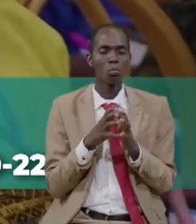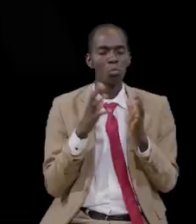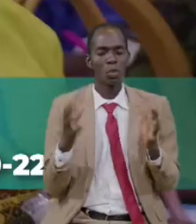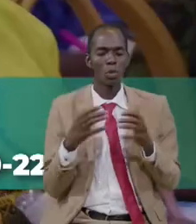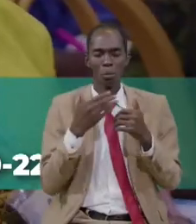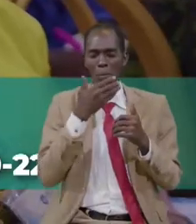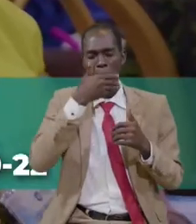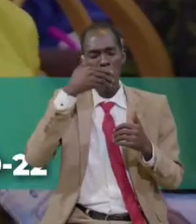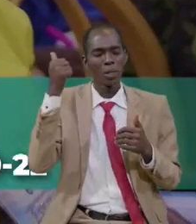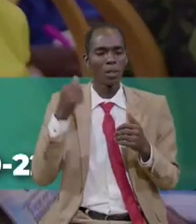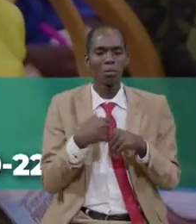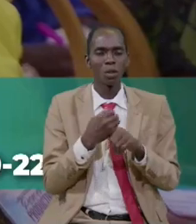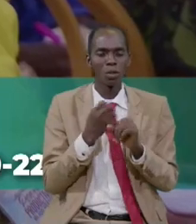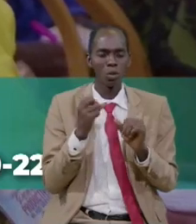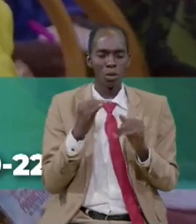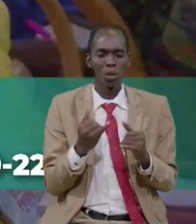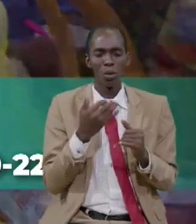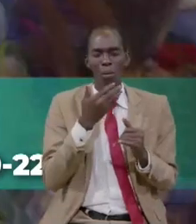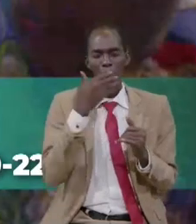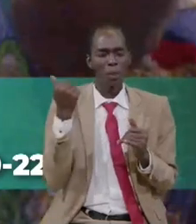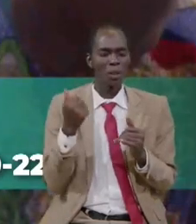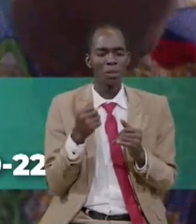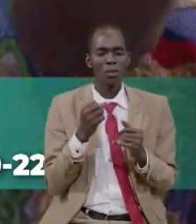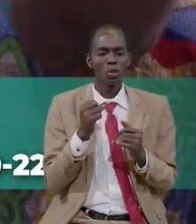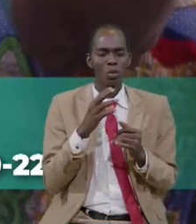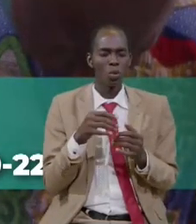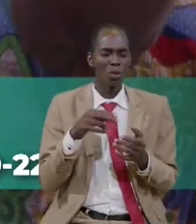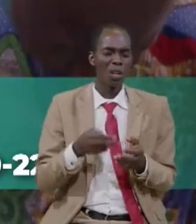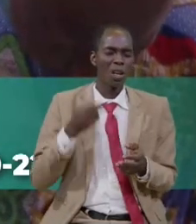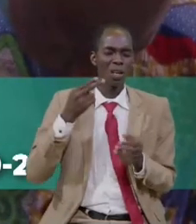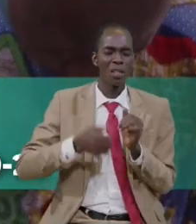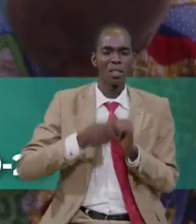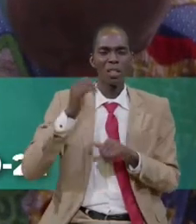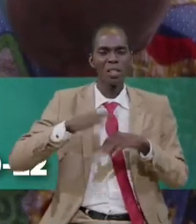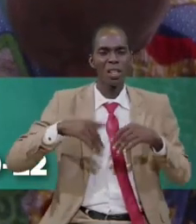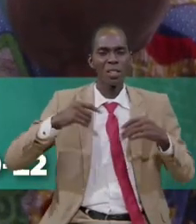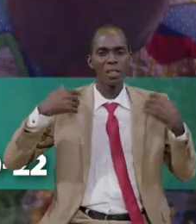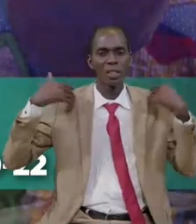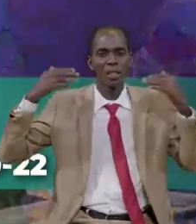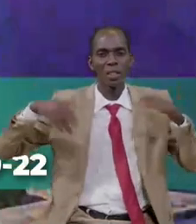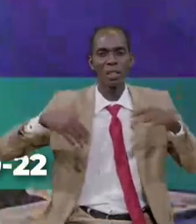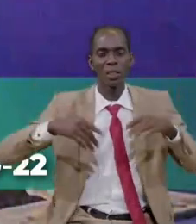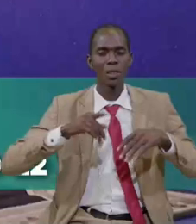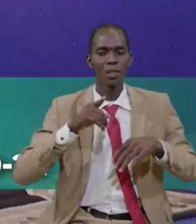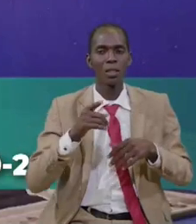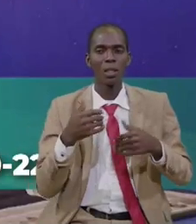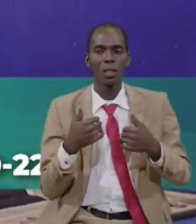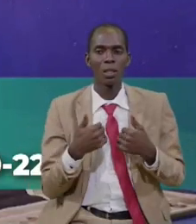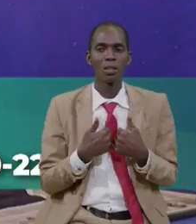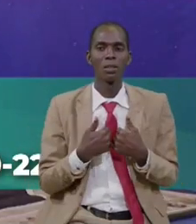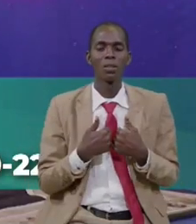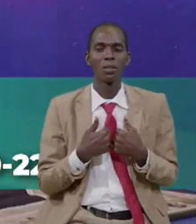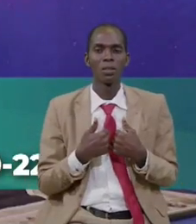d'autant supérieur, d'autant plus grand, d'autant élevé aux anges, qu'il a hérité d'un nom